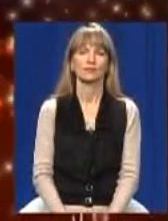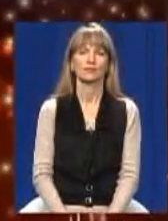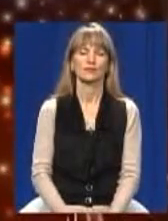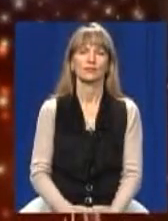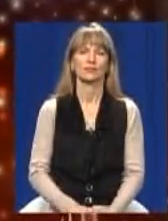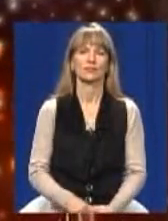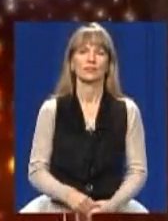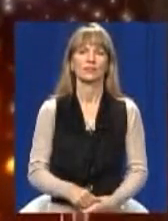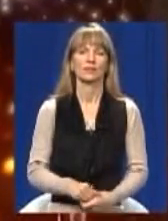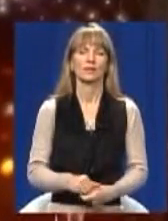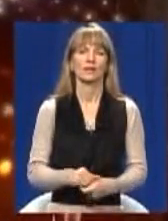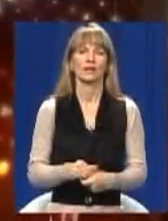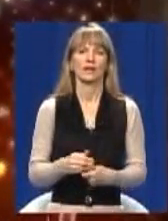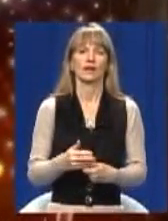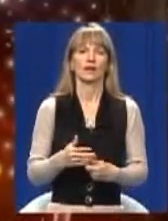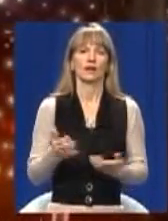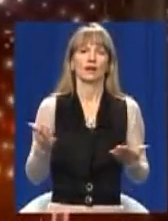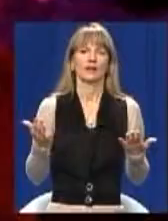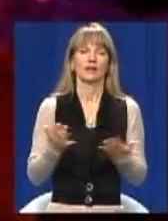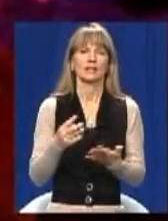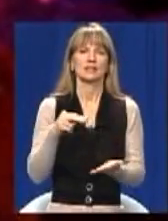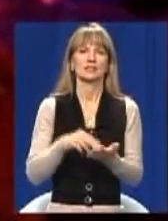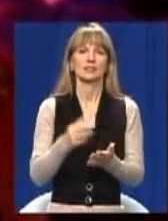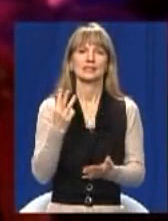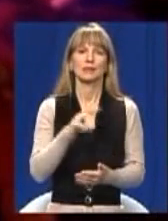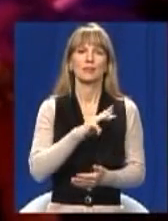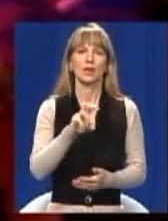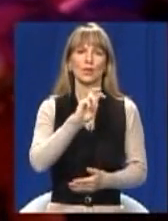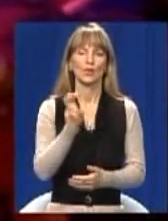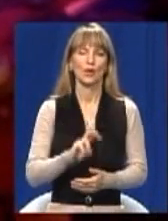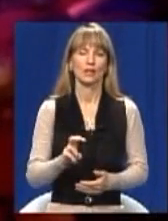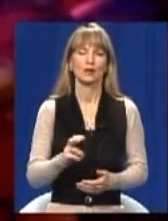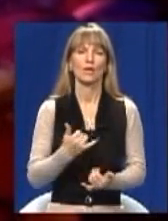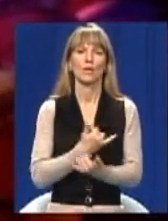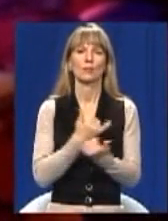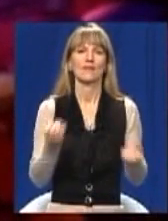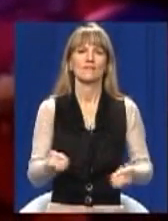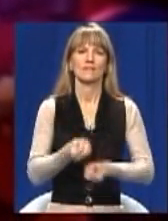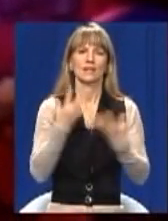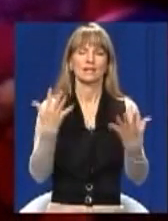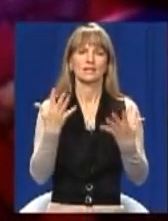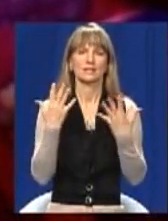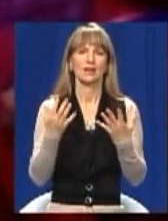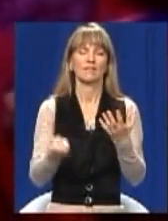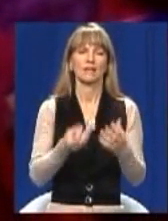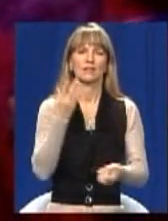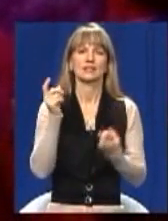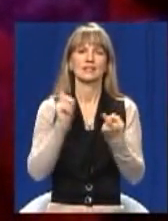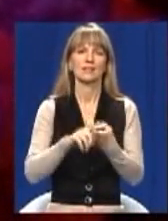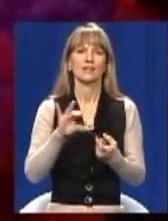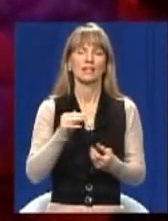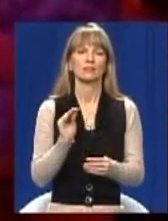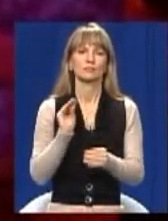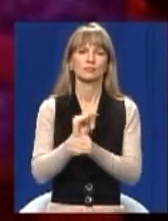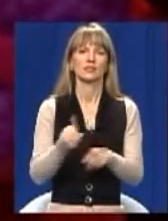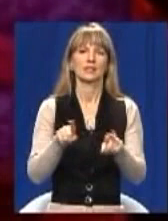всього 4 хвилини і коштувало 3 мільйони доларів. Окрім пороху, що забезпечує вибух, яскравість фейерверку залежить від додавання в